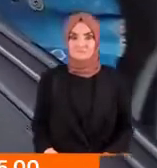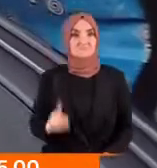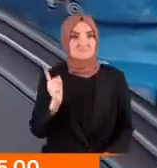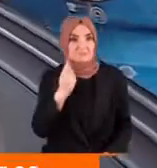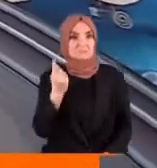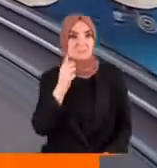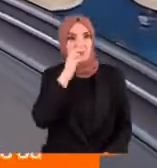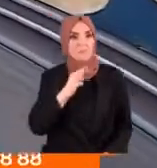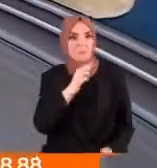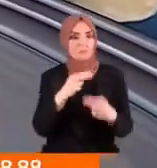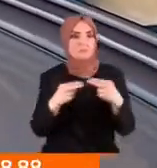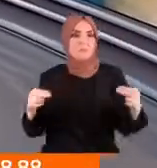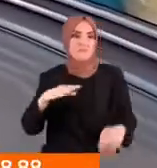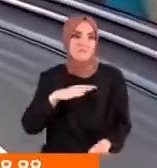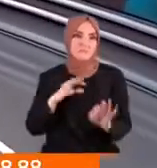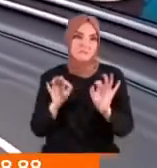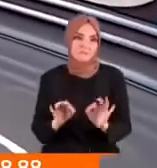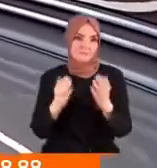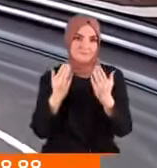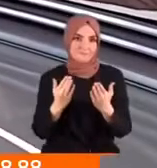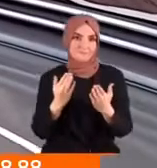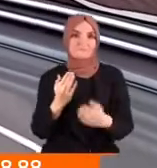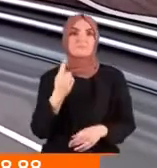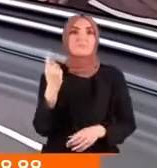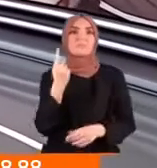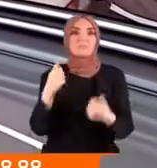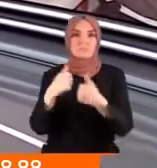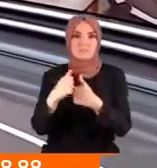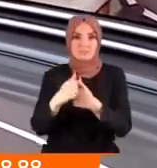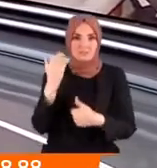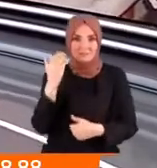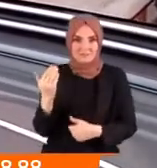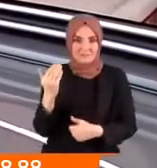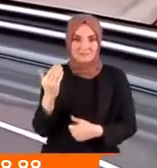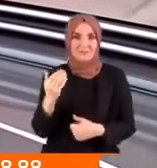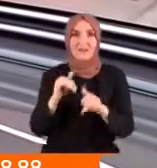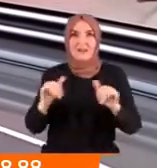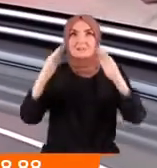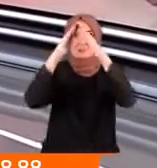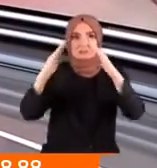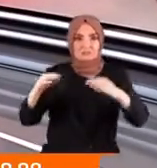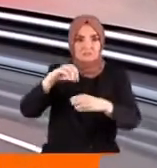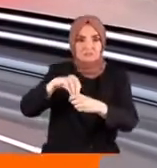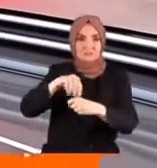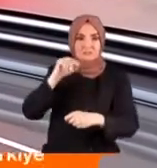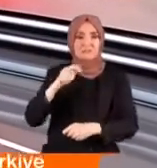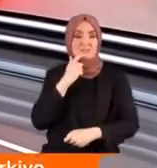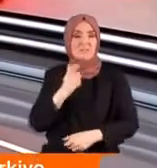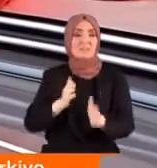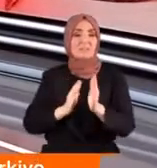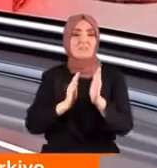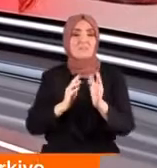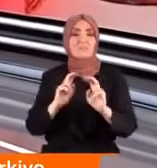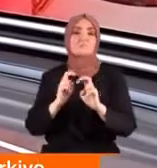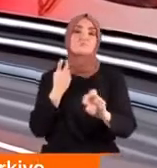İlginç bir dolandırıcılık öyküsü var şimdi sırada. Bir çifti aynı çatı altında yıllar süren bir küslüğe mahkum eden bir öykü